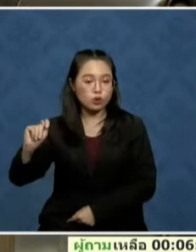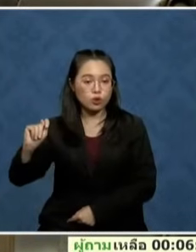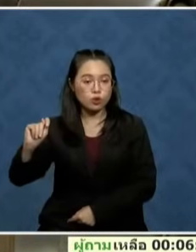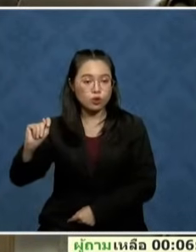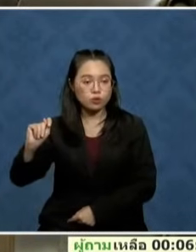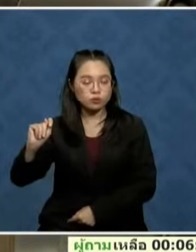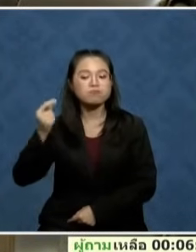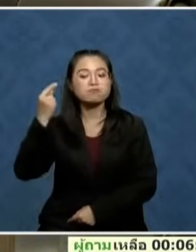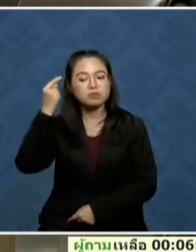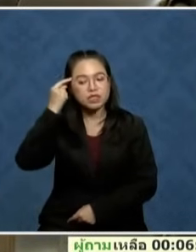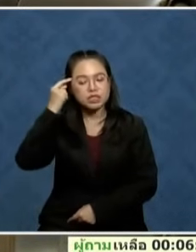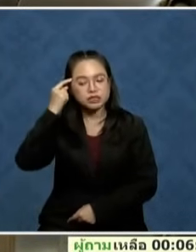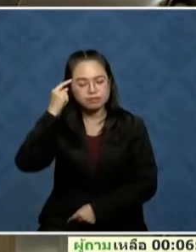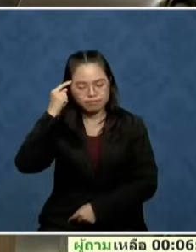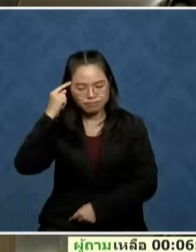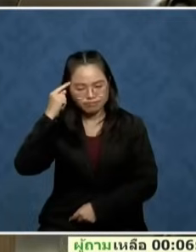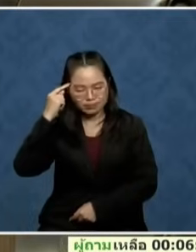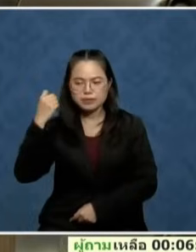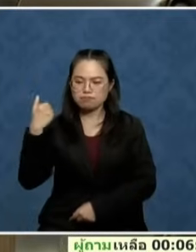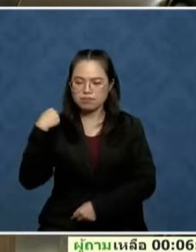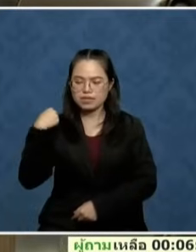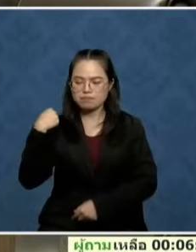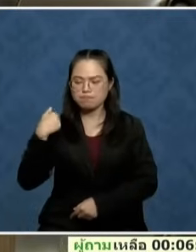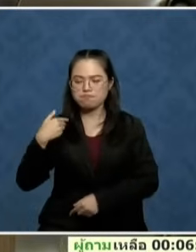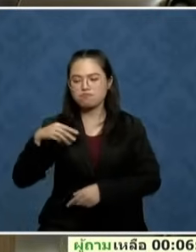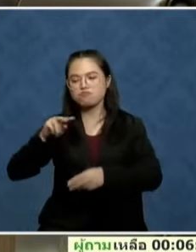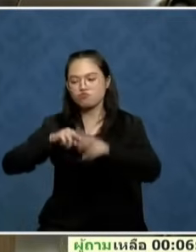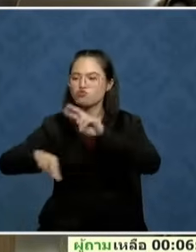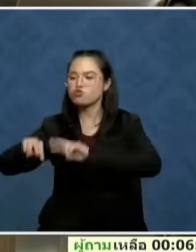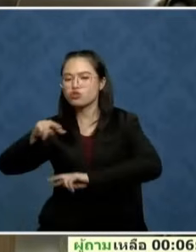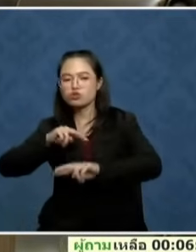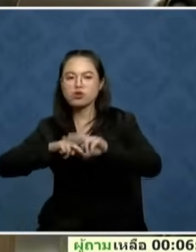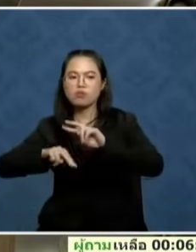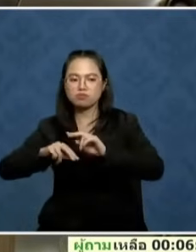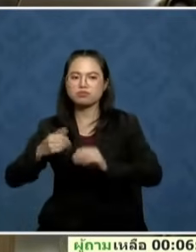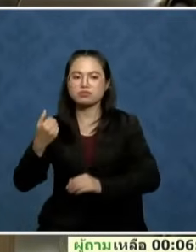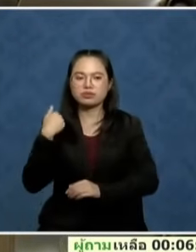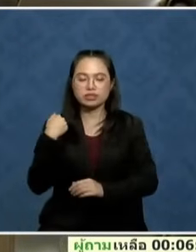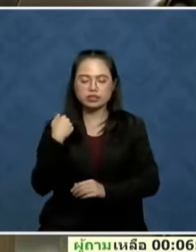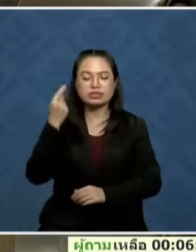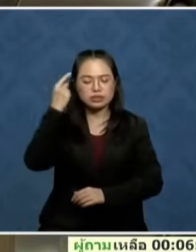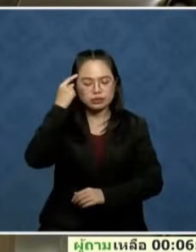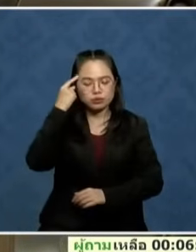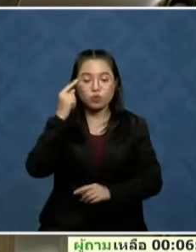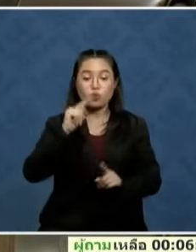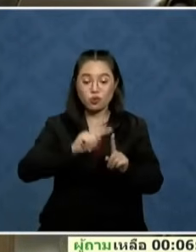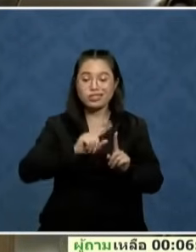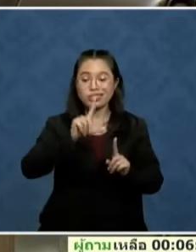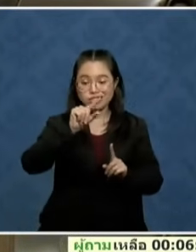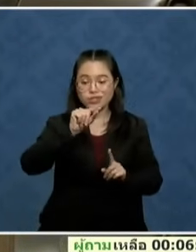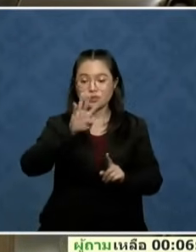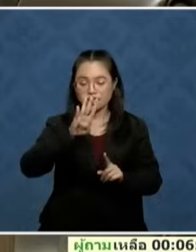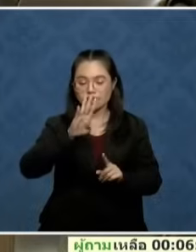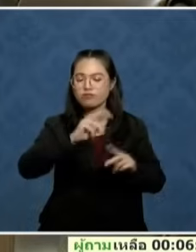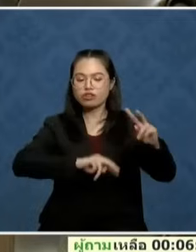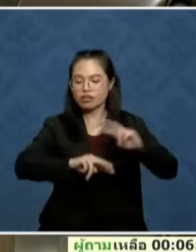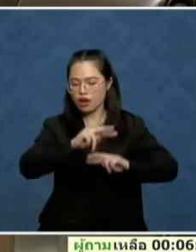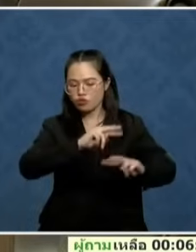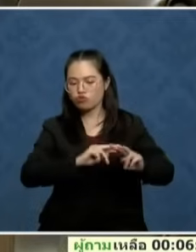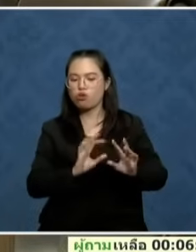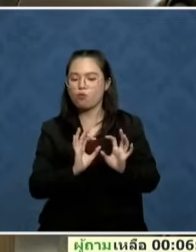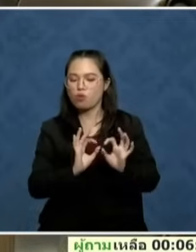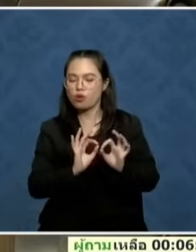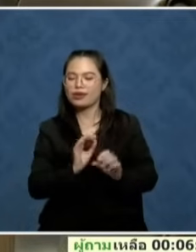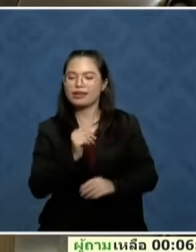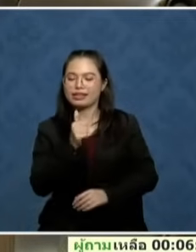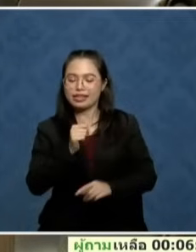จะให้มีการตรวจสอบเรื่องนี้เป็นเรื่องดีครับผมคิดว่าผมขอบคุณท่านมากนะครับที่วันที่24นี้เราจะเห็นความคืบหน้าบางอย่างแต่ว่าผมก็ต้